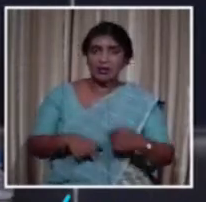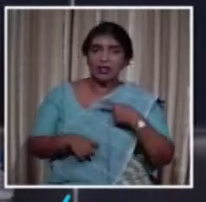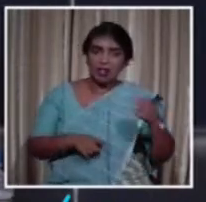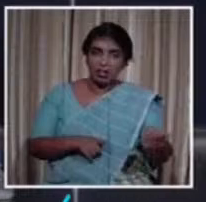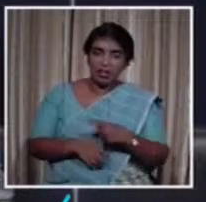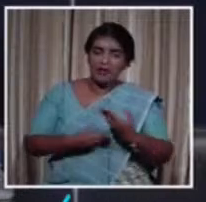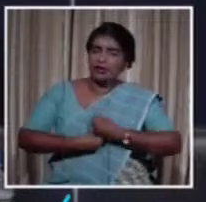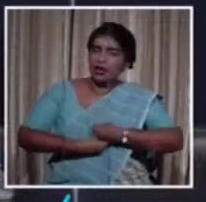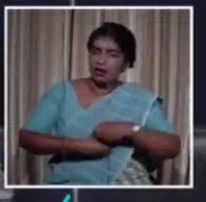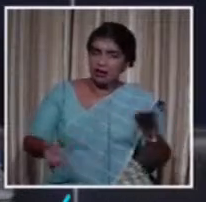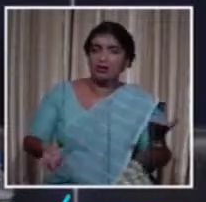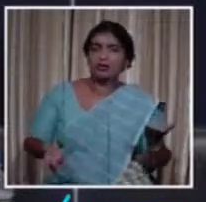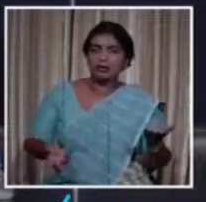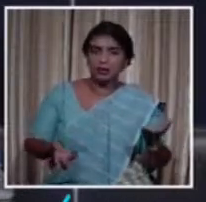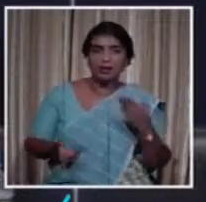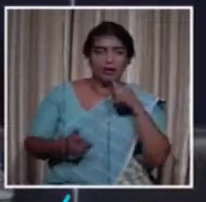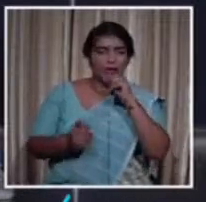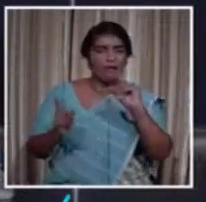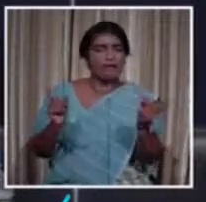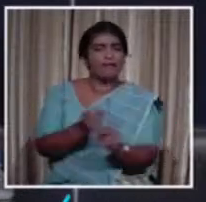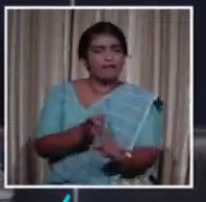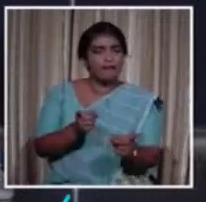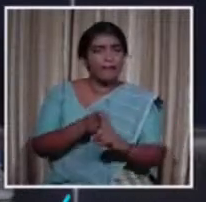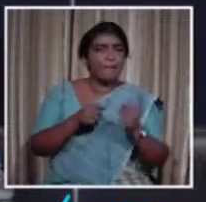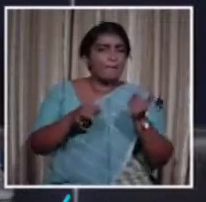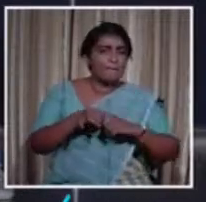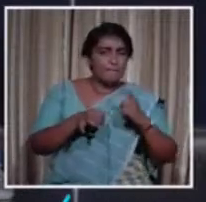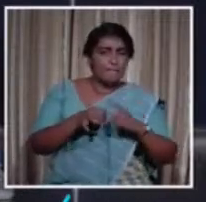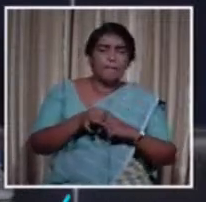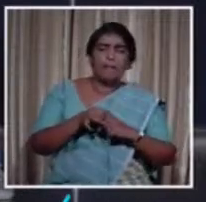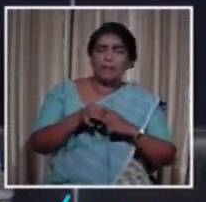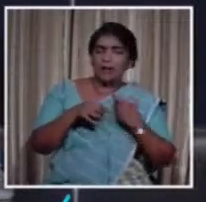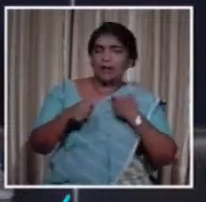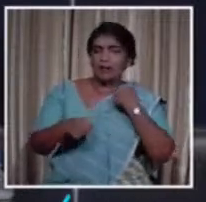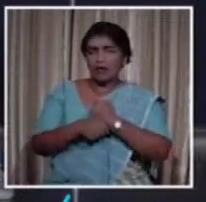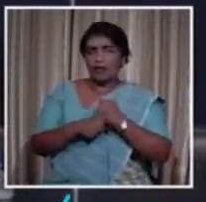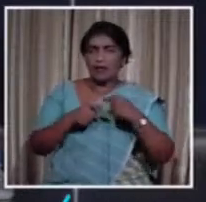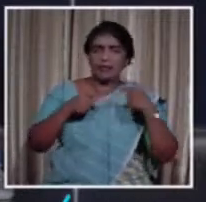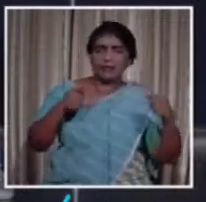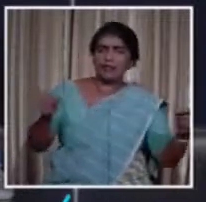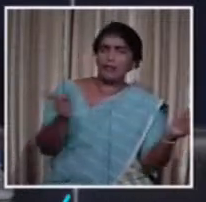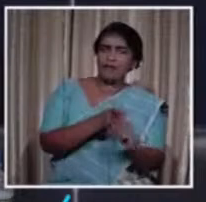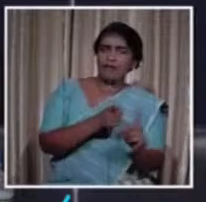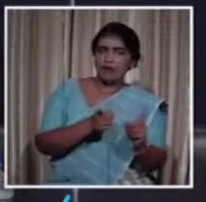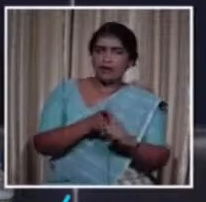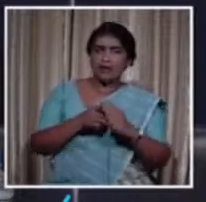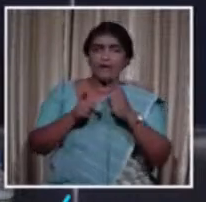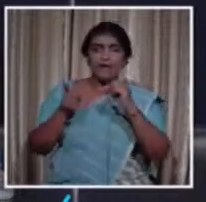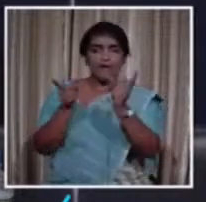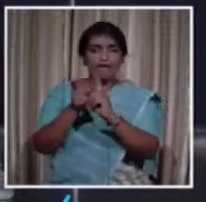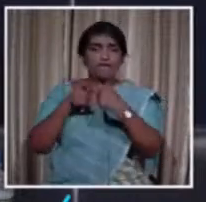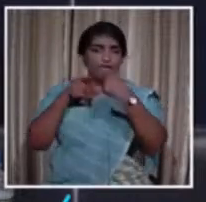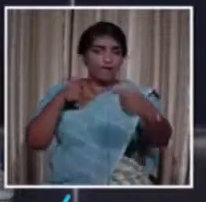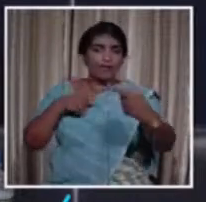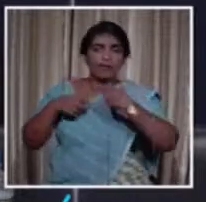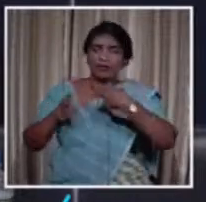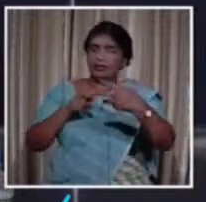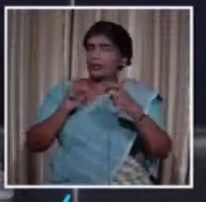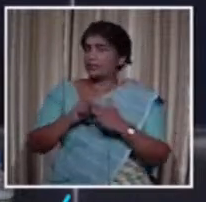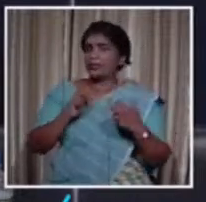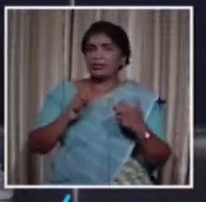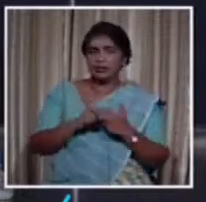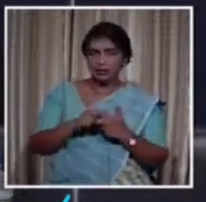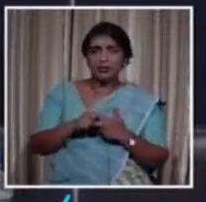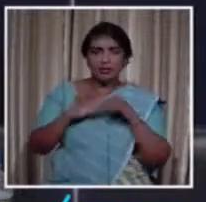කරා කියලා අපි නිකන් ගහ ගන්නවා අපේ ප්‍රශ්න ආණ්ඩුවයි විපක්ෂය ගහ ගන්නවා විපක්ෂයේ ගහ ගන්නවා ඒකද